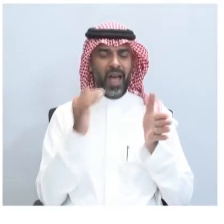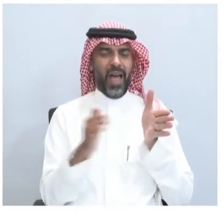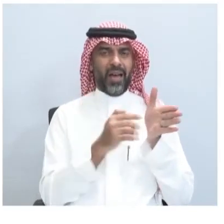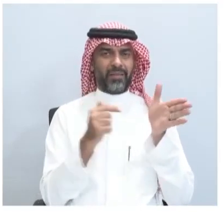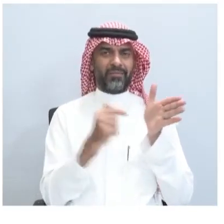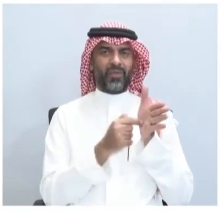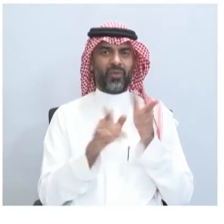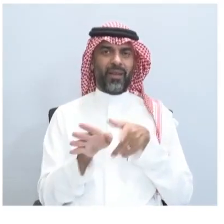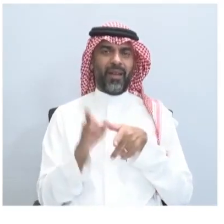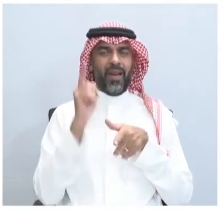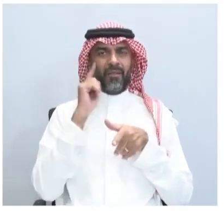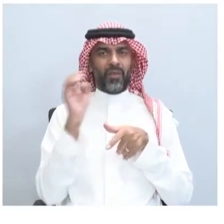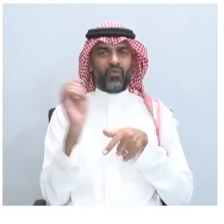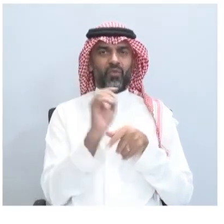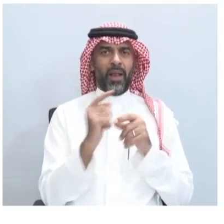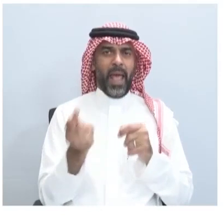الذي